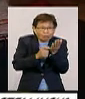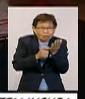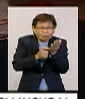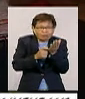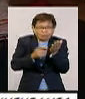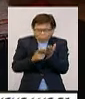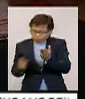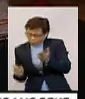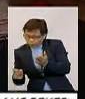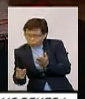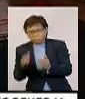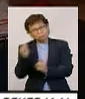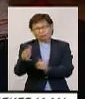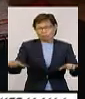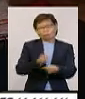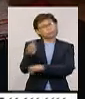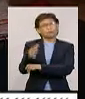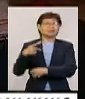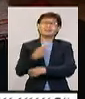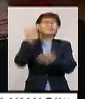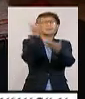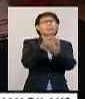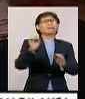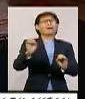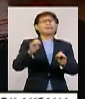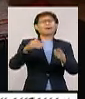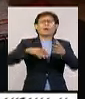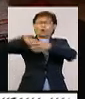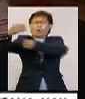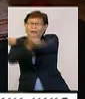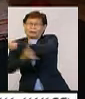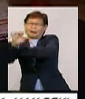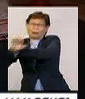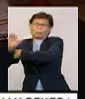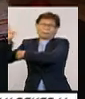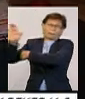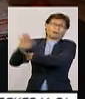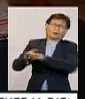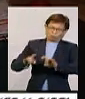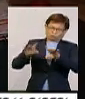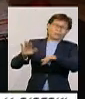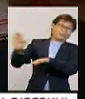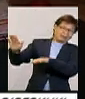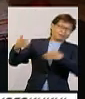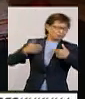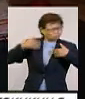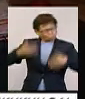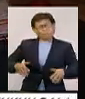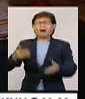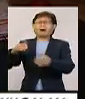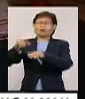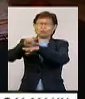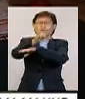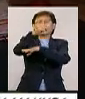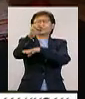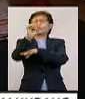jalan sendiri. Kita tidak sampai tahap itu. Sedangkan di negara luar, di Eropah, di Australia even, sudah sampai tahap tersebut.